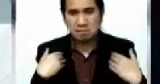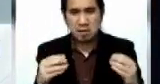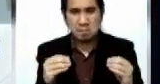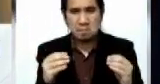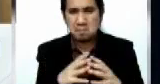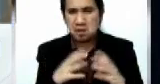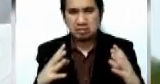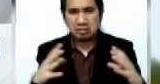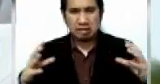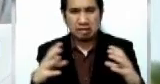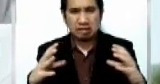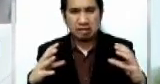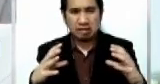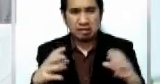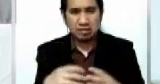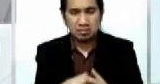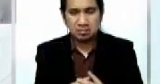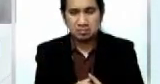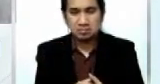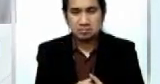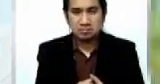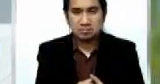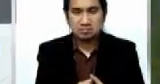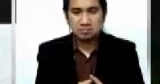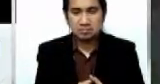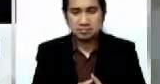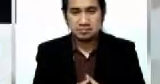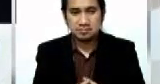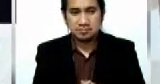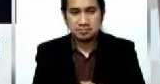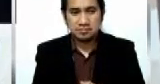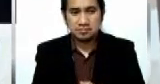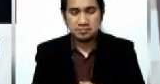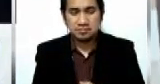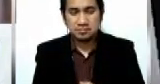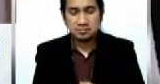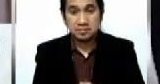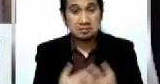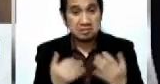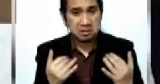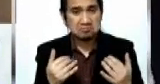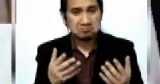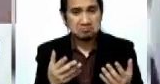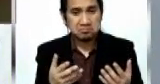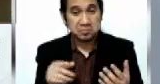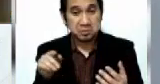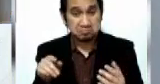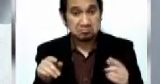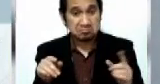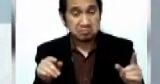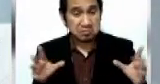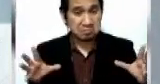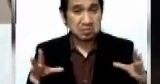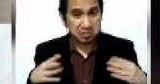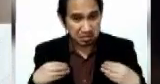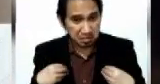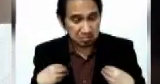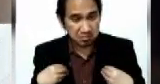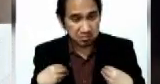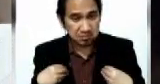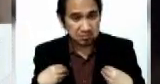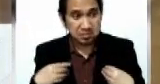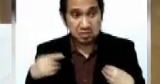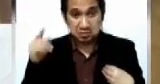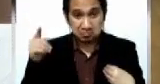niya si Ginalyn para saktan ako. Tapos sasabihin yung nanay ko siya. Matatanggap ba ni na Amy at Susie at ni na Ginalyn at